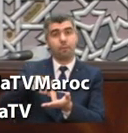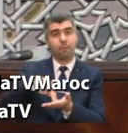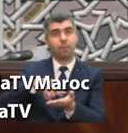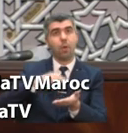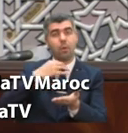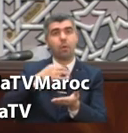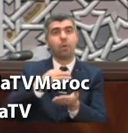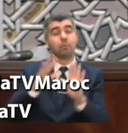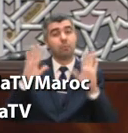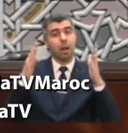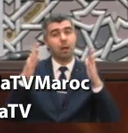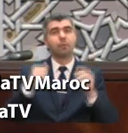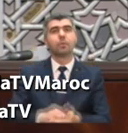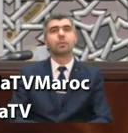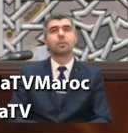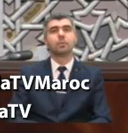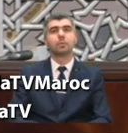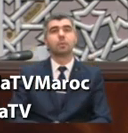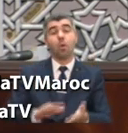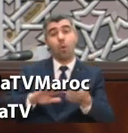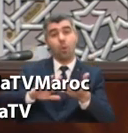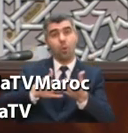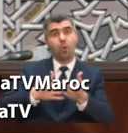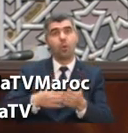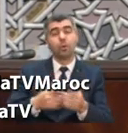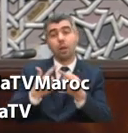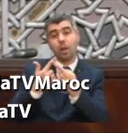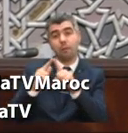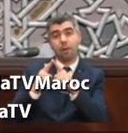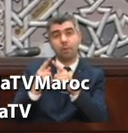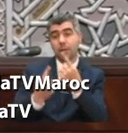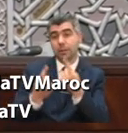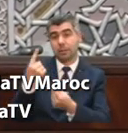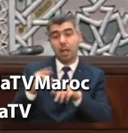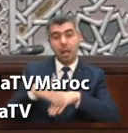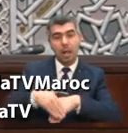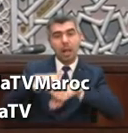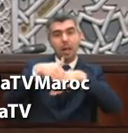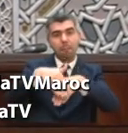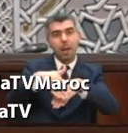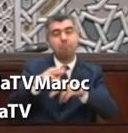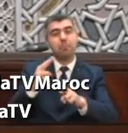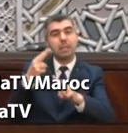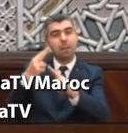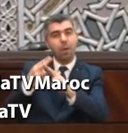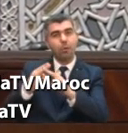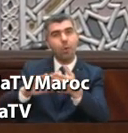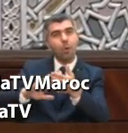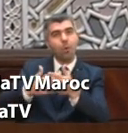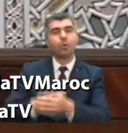وإجلالا ونصفق لكل هؤلاء المتواجدين في الصفوف الأمامية كل باسمه